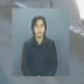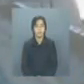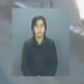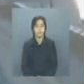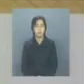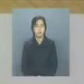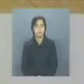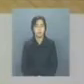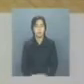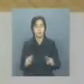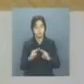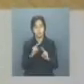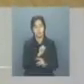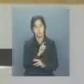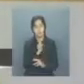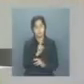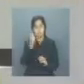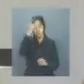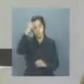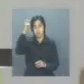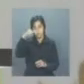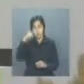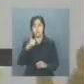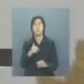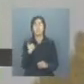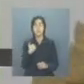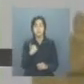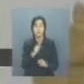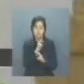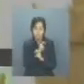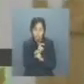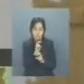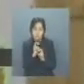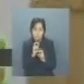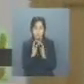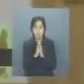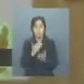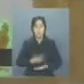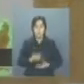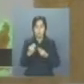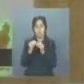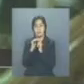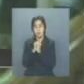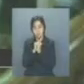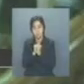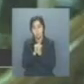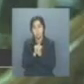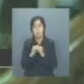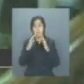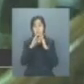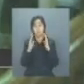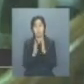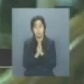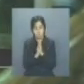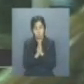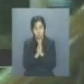กระทรวงศาสนาของพม่าจัดพิธีส่งมอบพระธาตุส่วนพระทนของพระพุทธเจ้าคืนแก่จีนหลังวัดหลิงกวงพระวัดพุทธในกรุงปัก